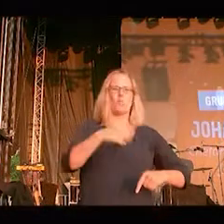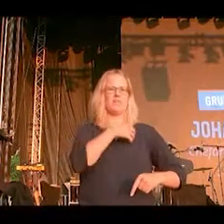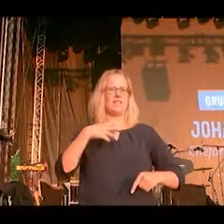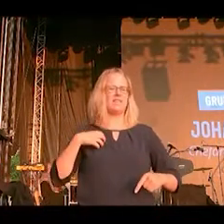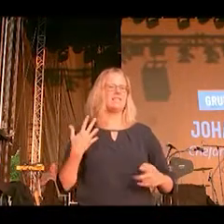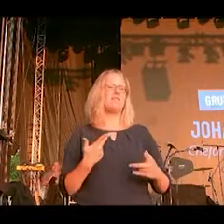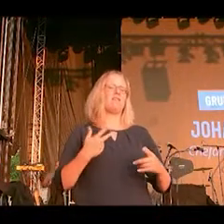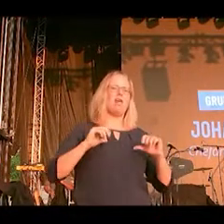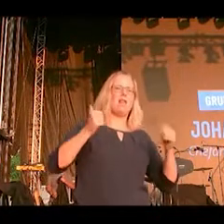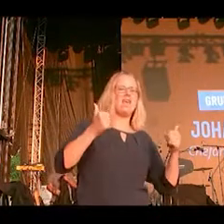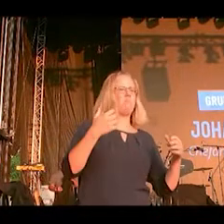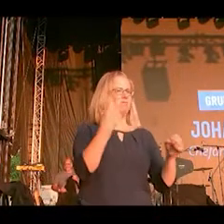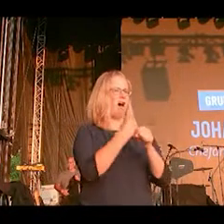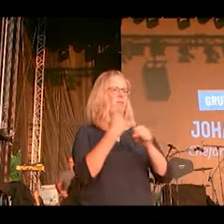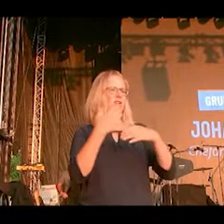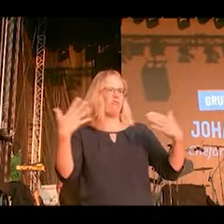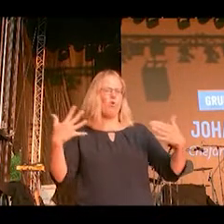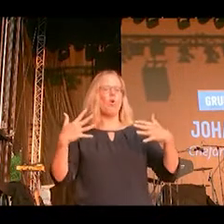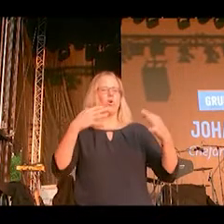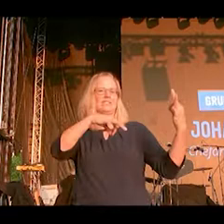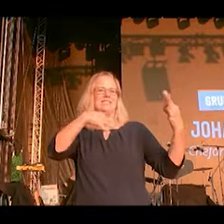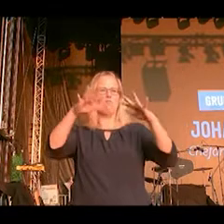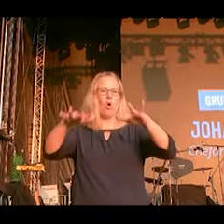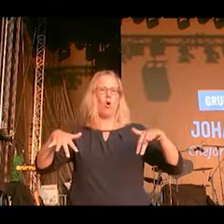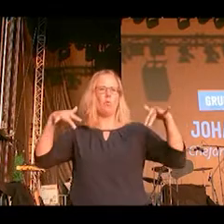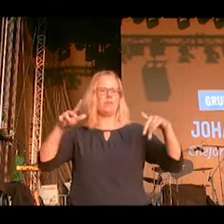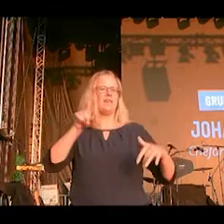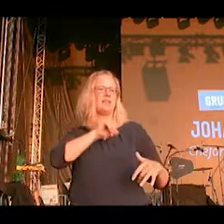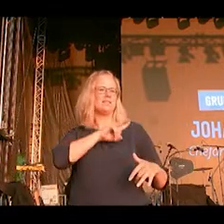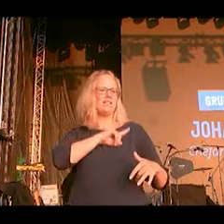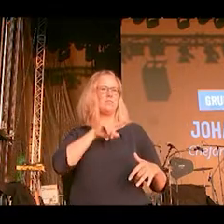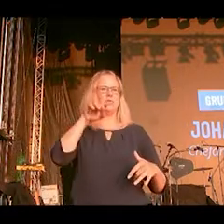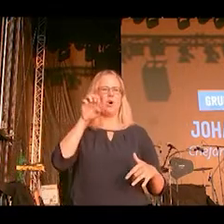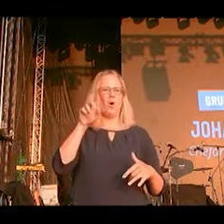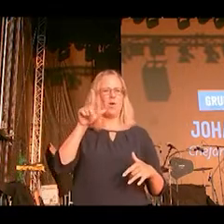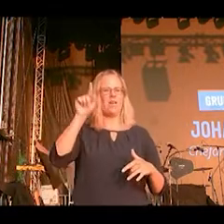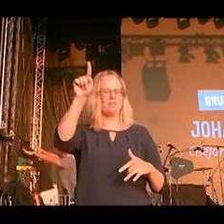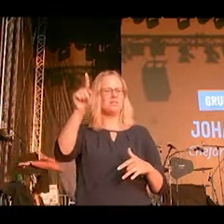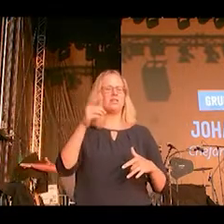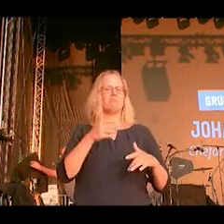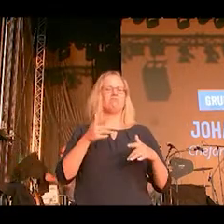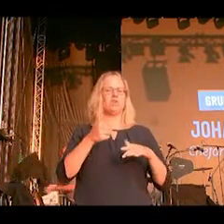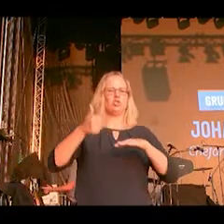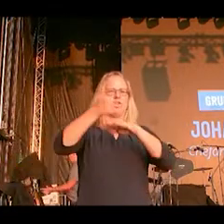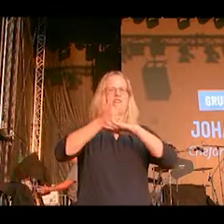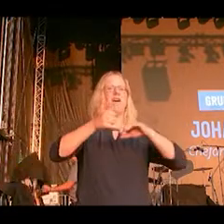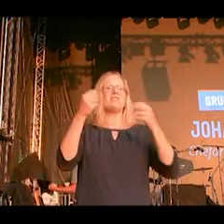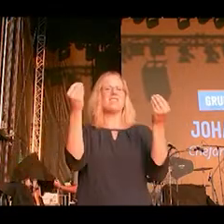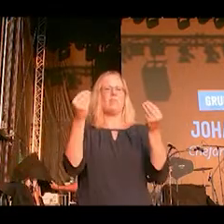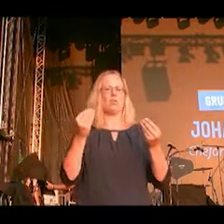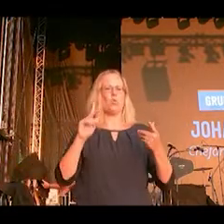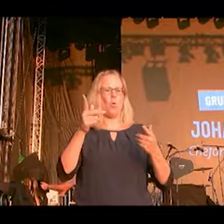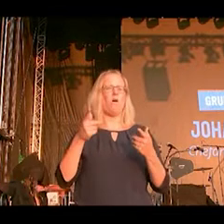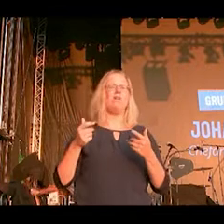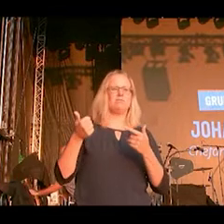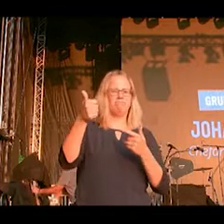der Semperoper. Und mein Name ist Johann Kasimir Eule, ich bin der Chefdramaturg und stellvertretender Intendant. Wie gesagt, erst seit einem Jahr.